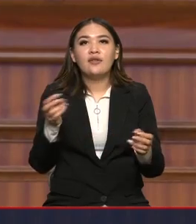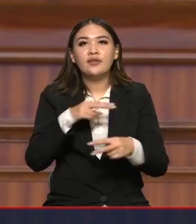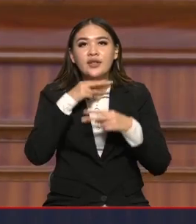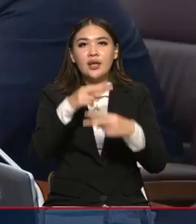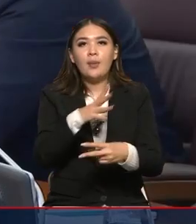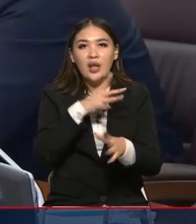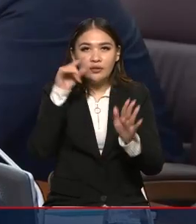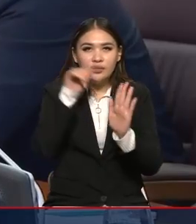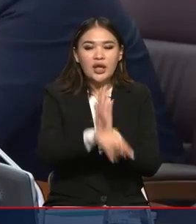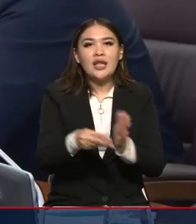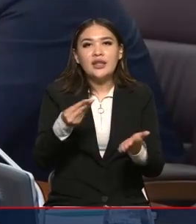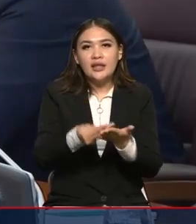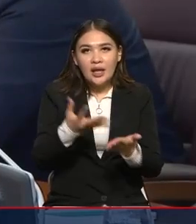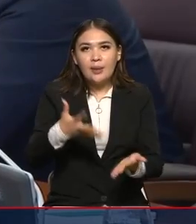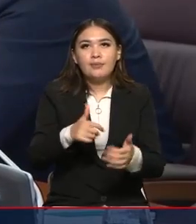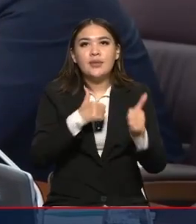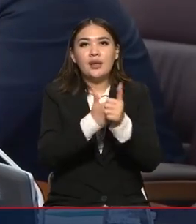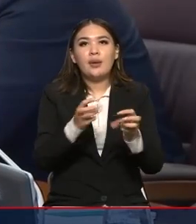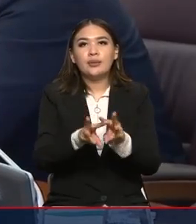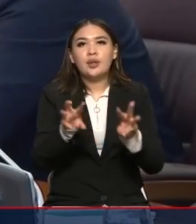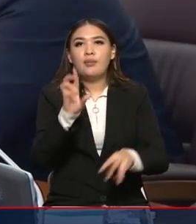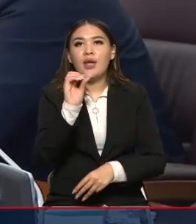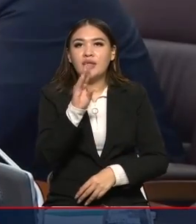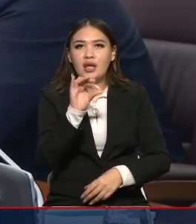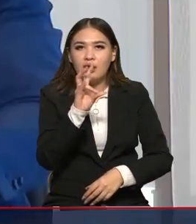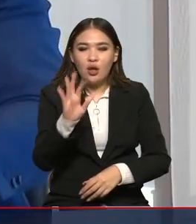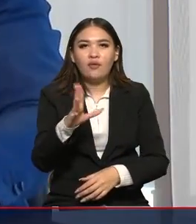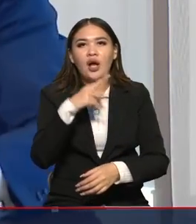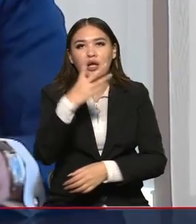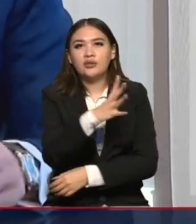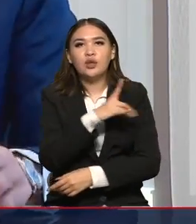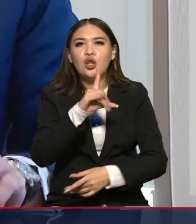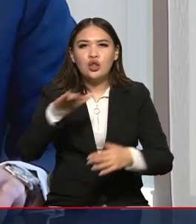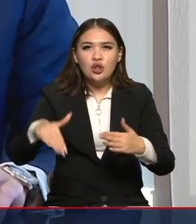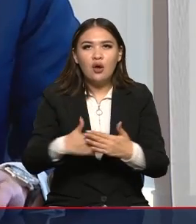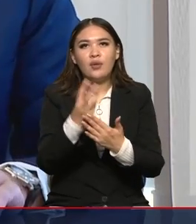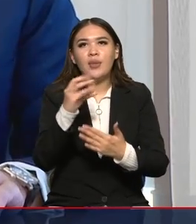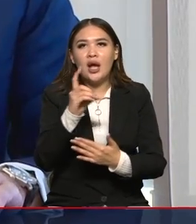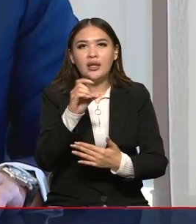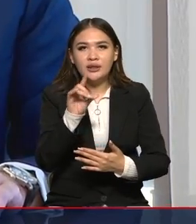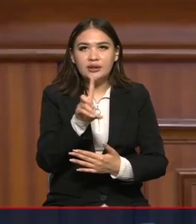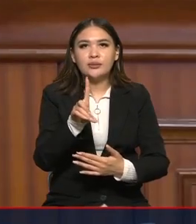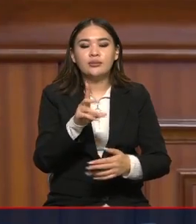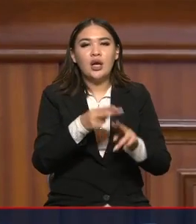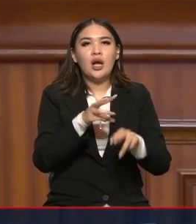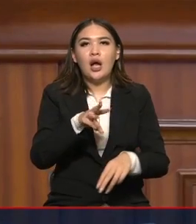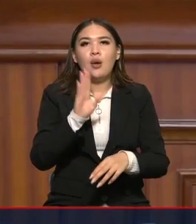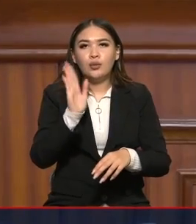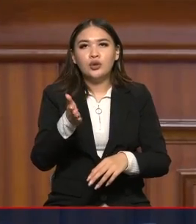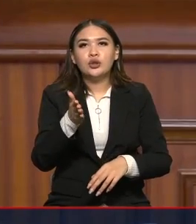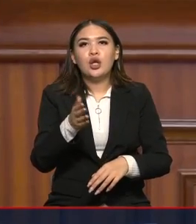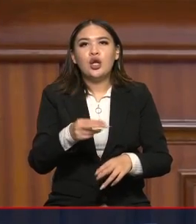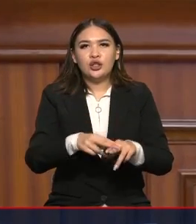внутри страновой ценности премьер-министр Олжас бектенов подчеркнул что новый механизм будет более справедливым и